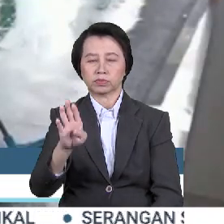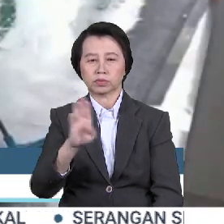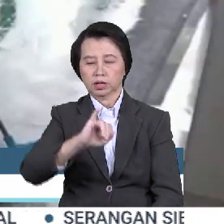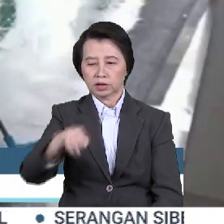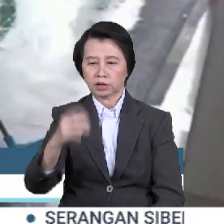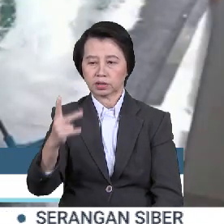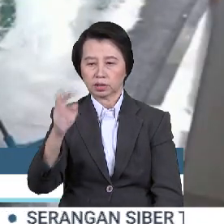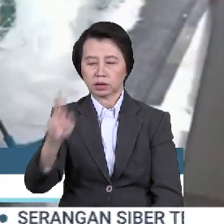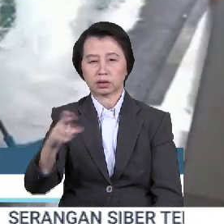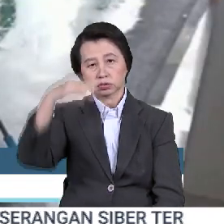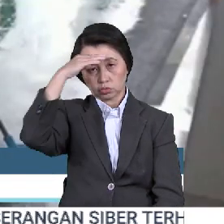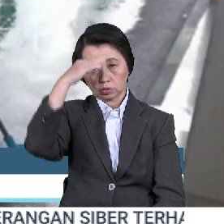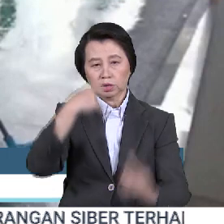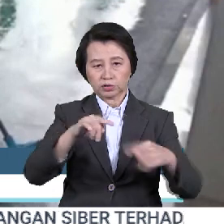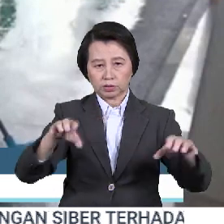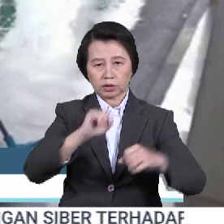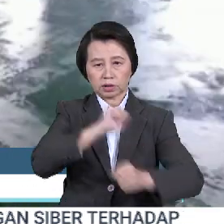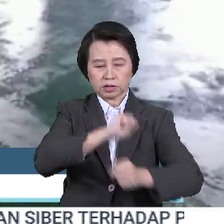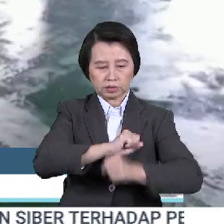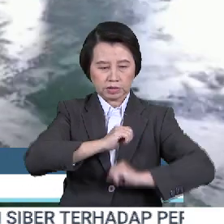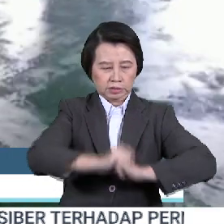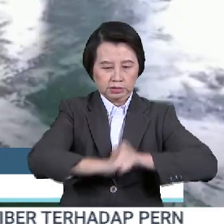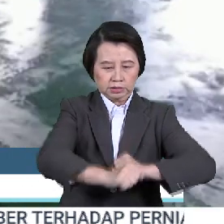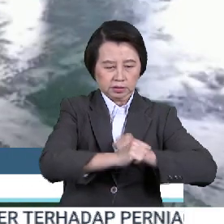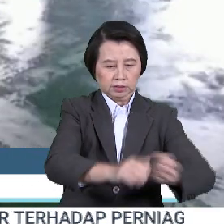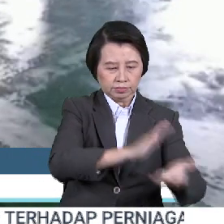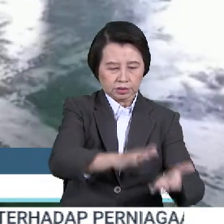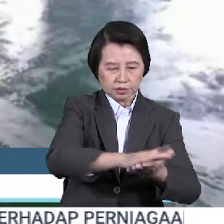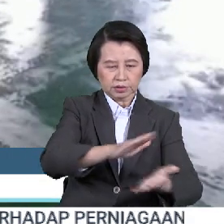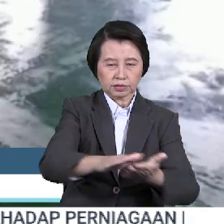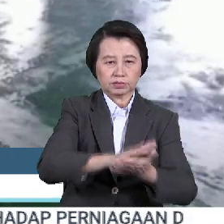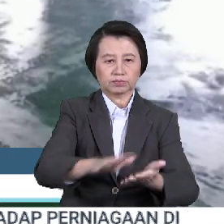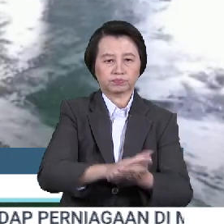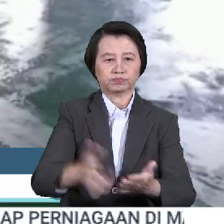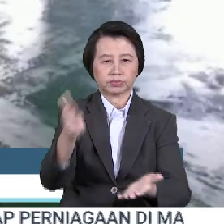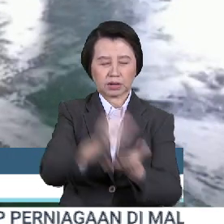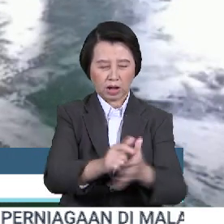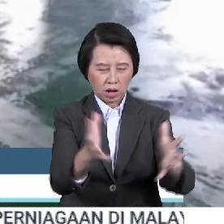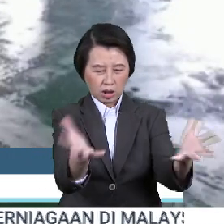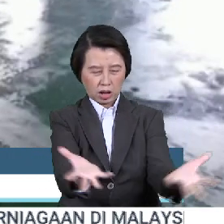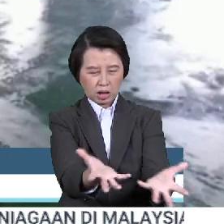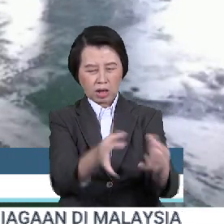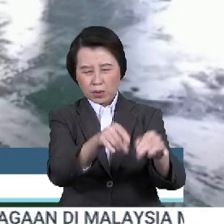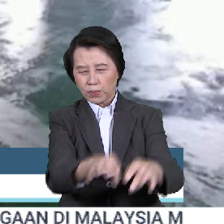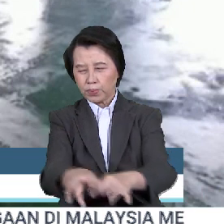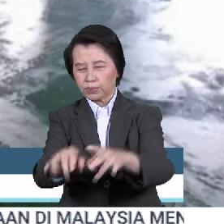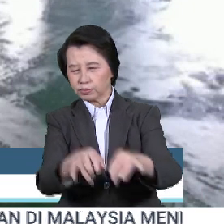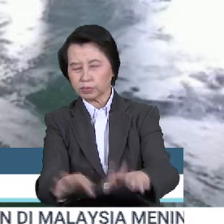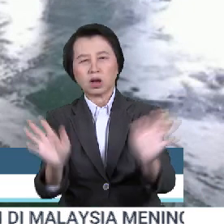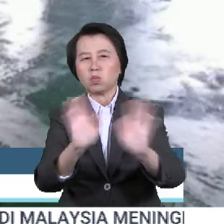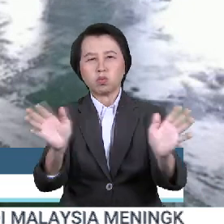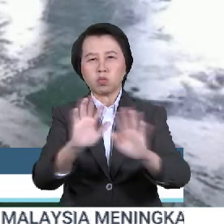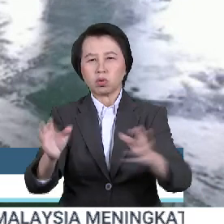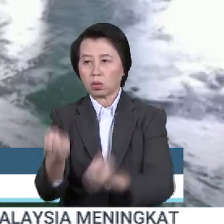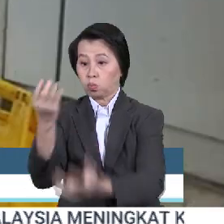kejorayu Negeri Johor sedang melakukan kerja-kerja pembersihan di situ menurut laporan air yang bertanggung dan memilih bukan daripada sistem